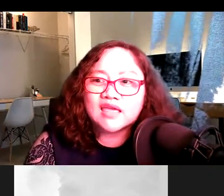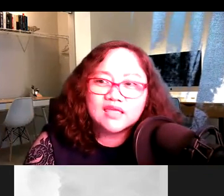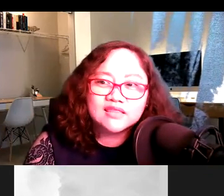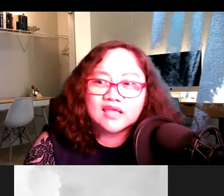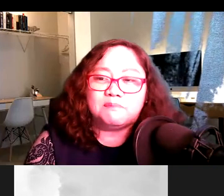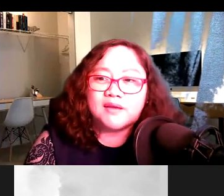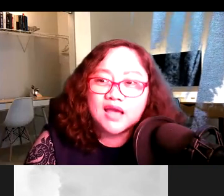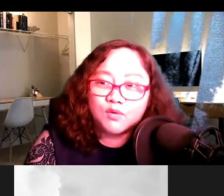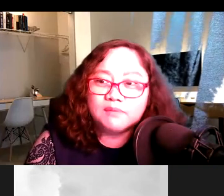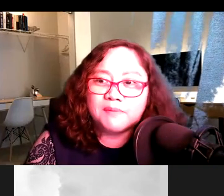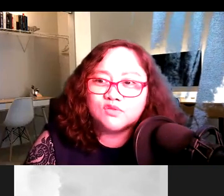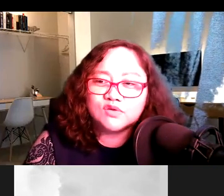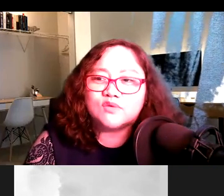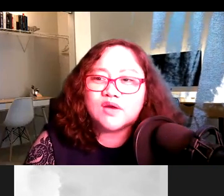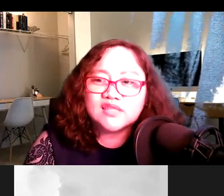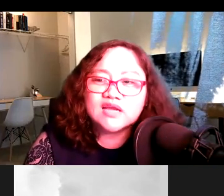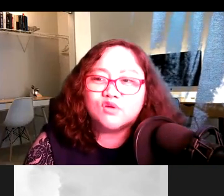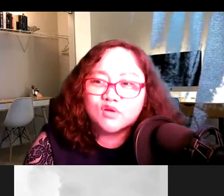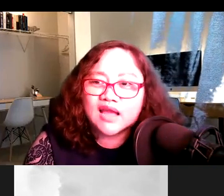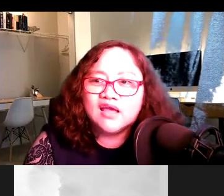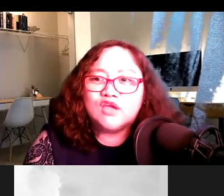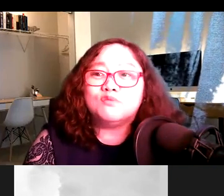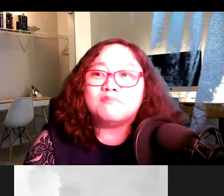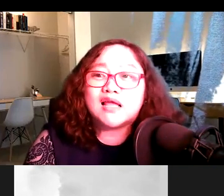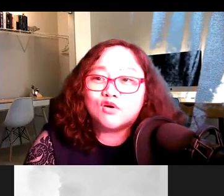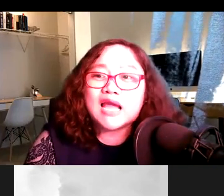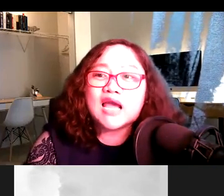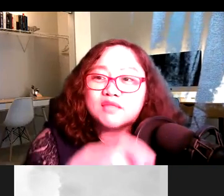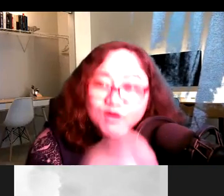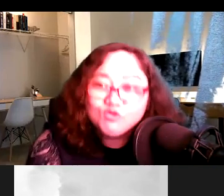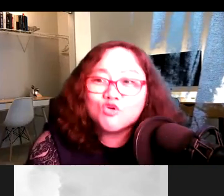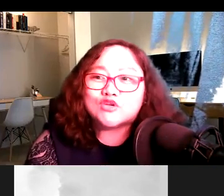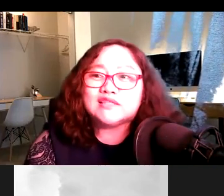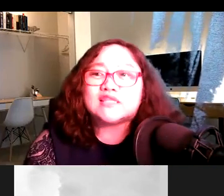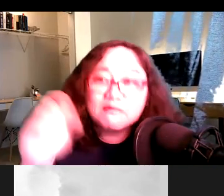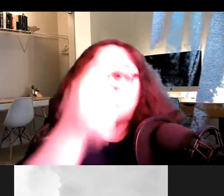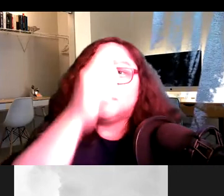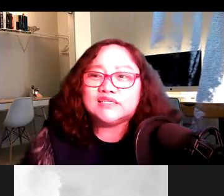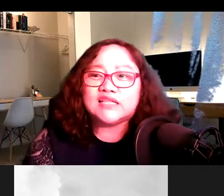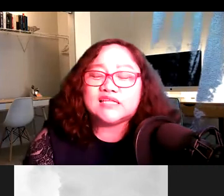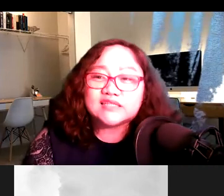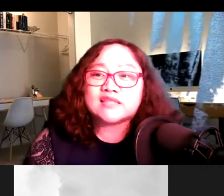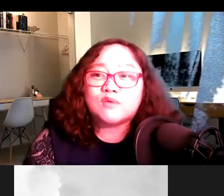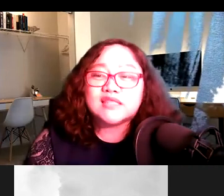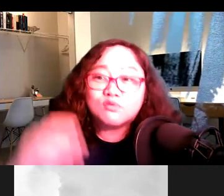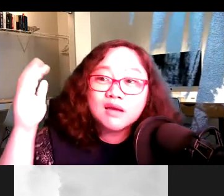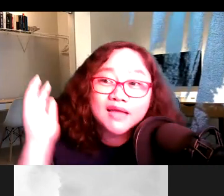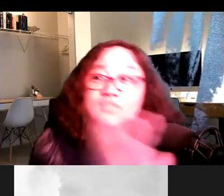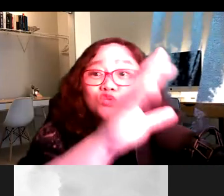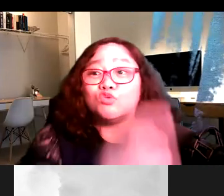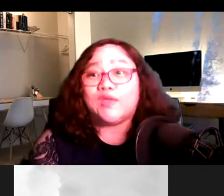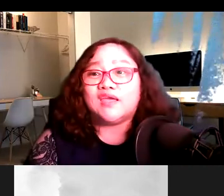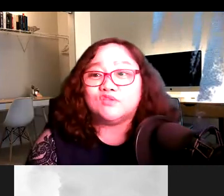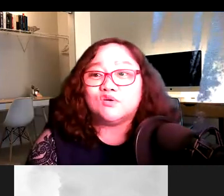lalaki nakikipag-away pa, no, nung ginawa nilang lola, yung mga lola kahit pagkukurutin at hambalusin sila, nagtatawanan yung mga bata